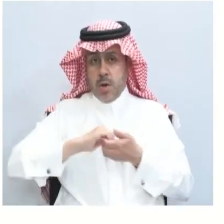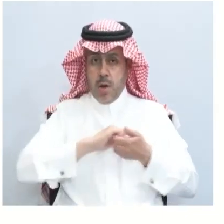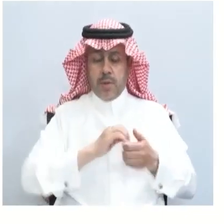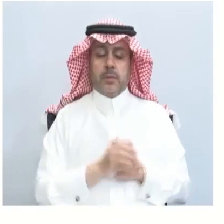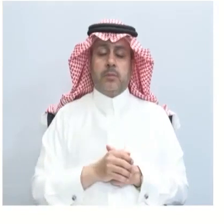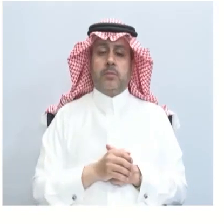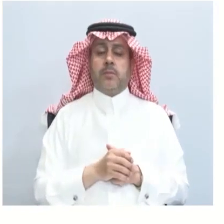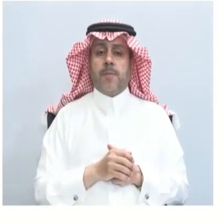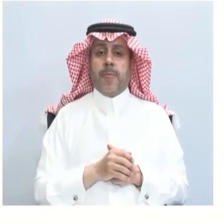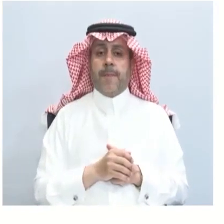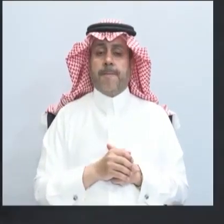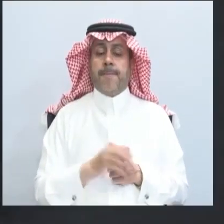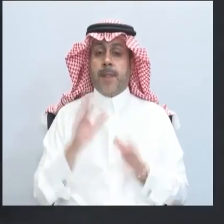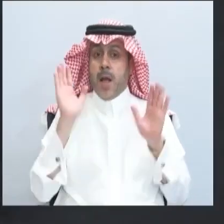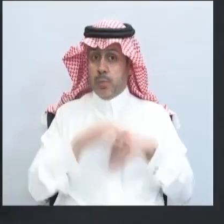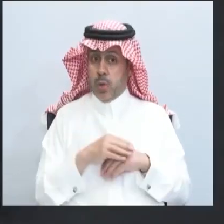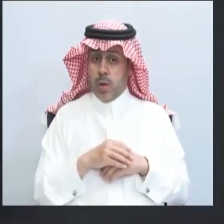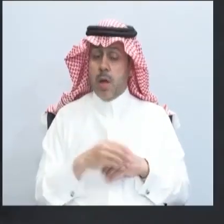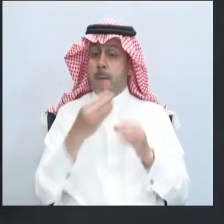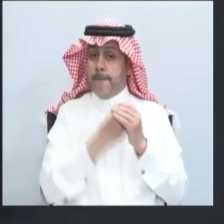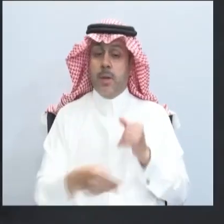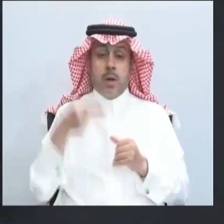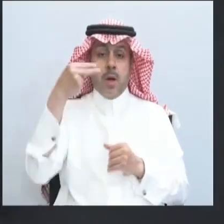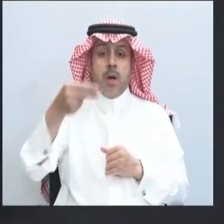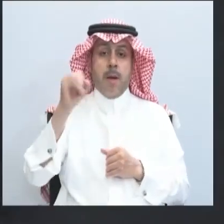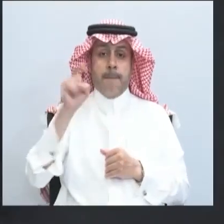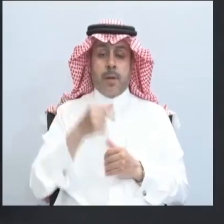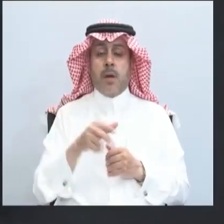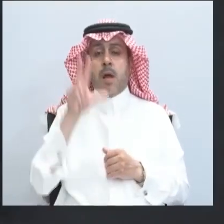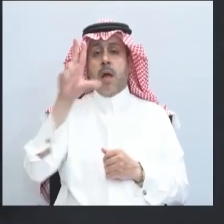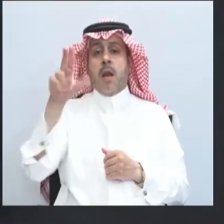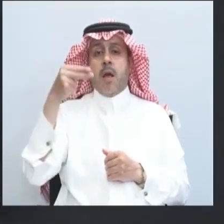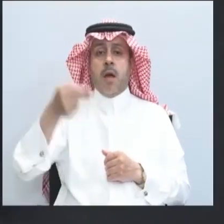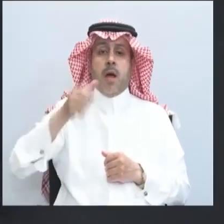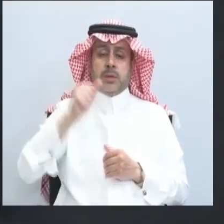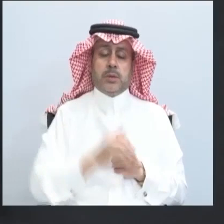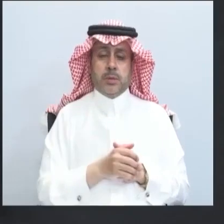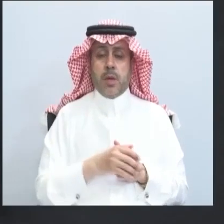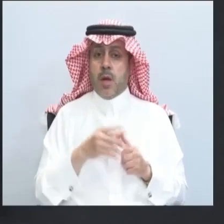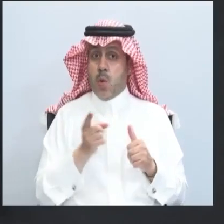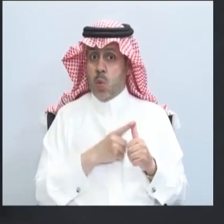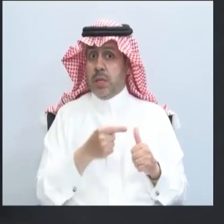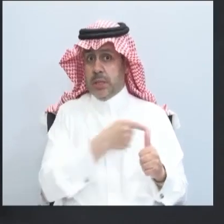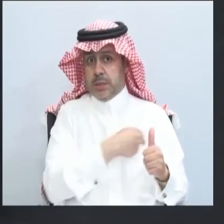عمرو بن العاص ذكرنا بيان اولا